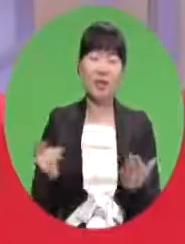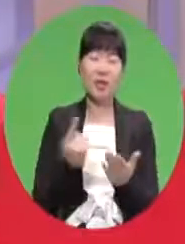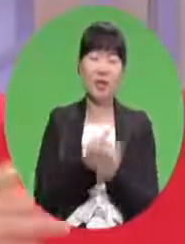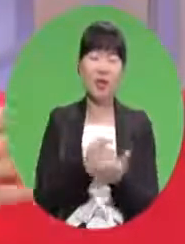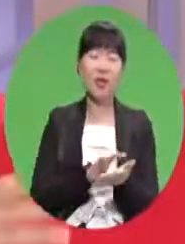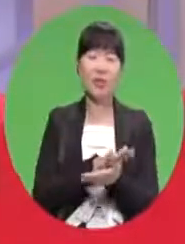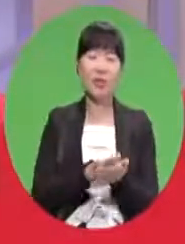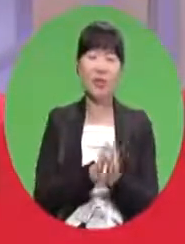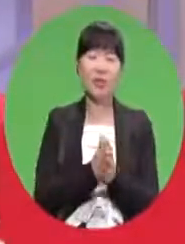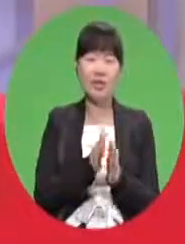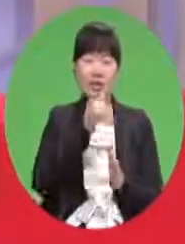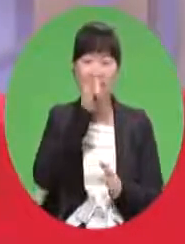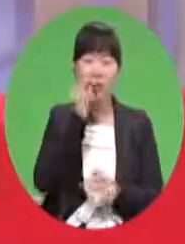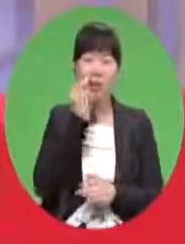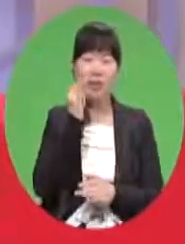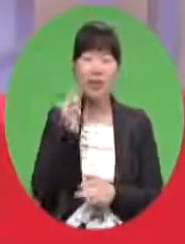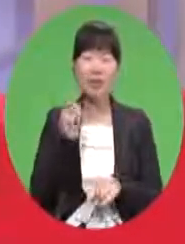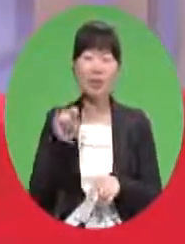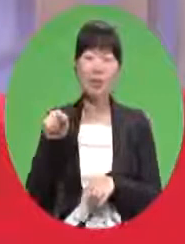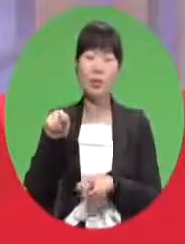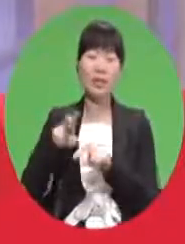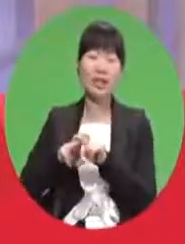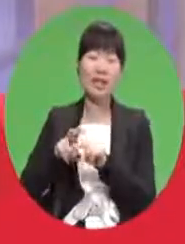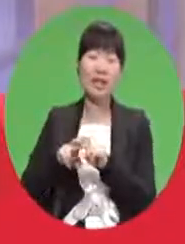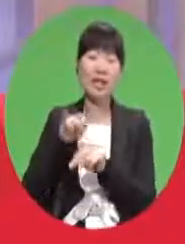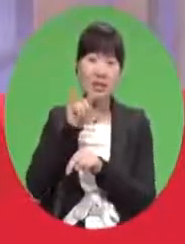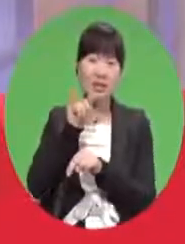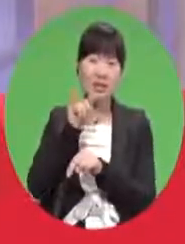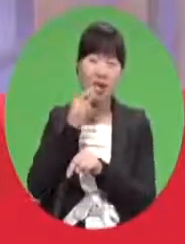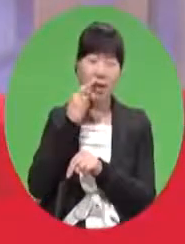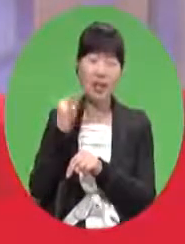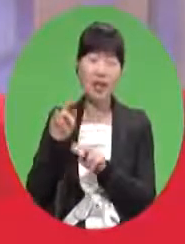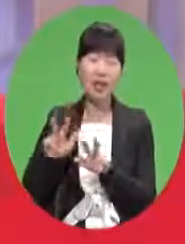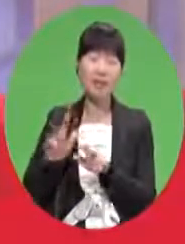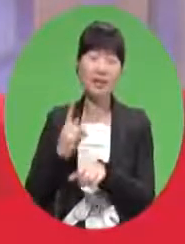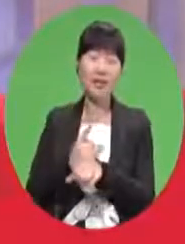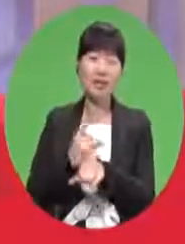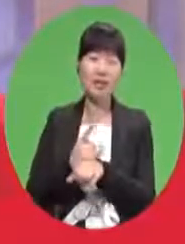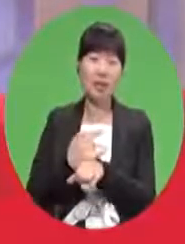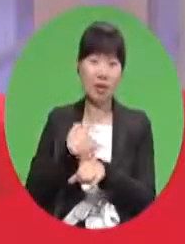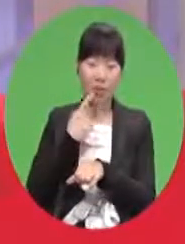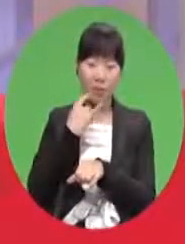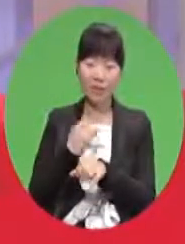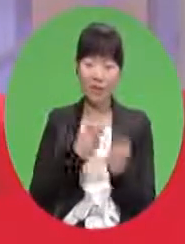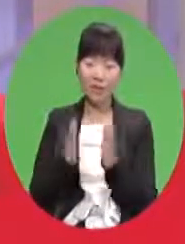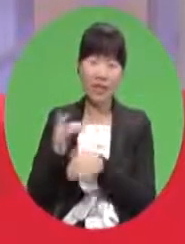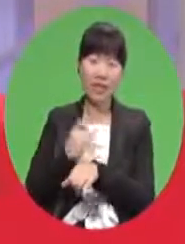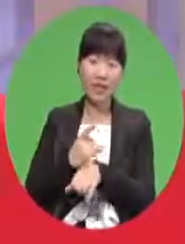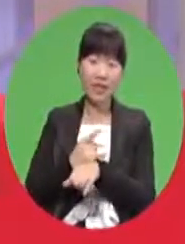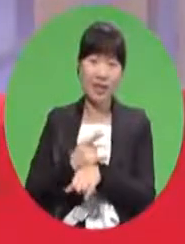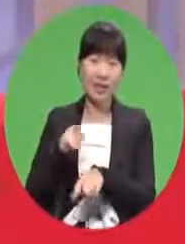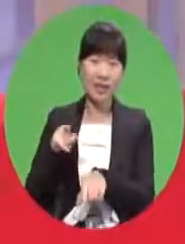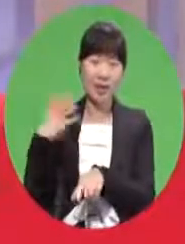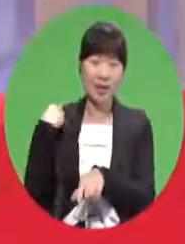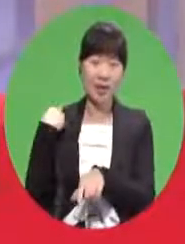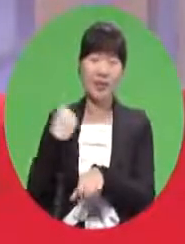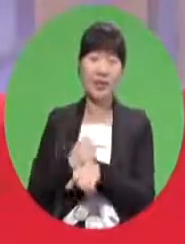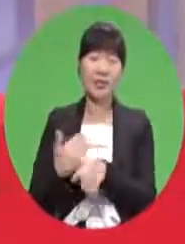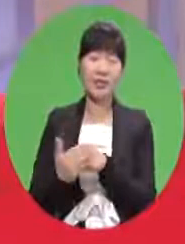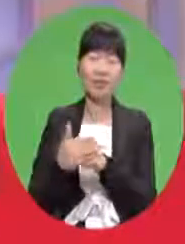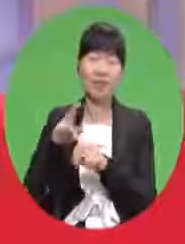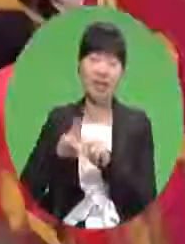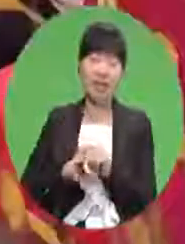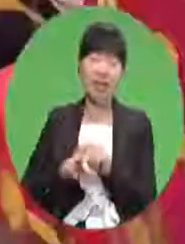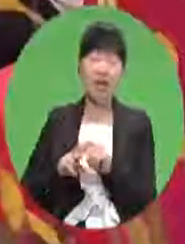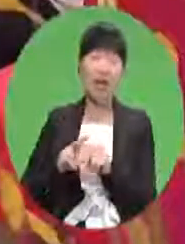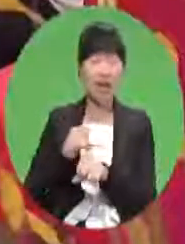놀기 시작하면 엄마는 엄마는 저기 의자에 앉아 있을게. 엄마는 지금 해야 돼. 엄마 여기 정리할 거 있어야 돼서 그거 해야 돼. 그래서 의자에 앉아서